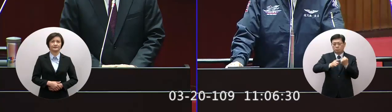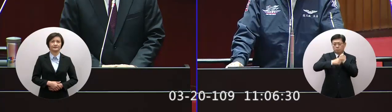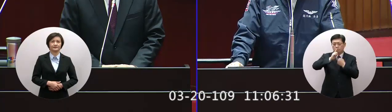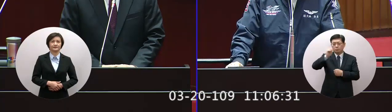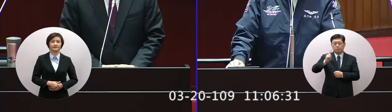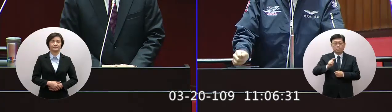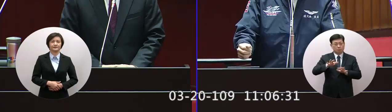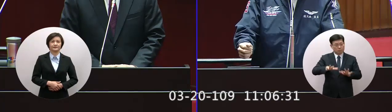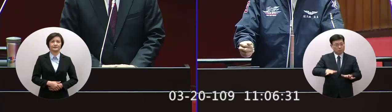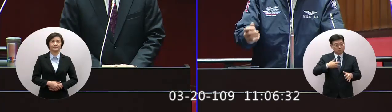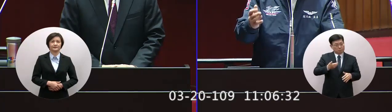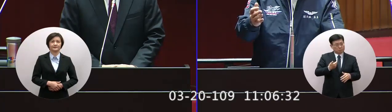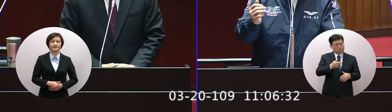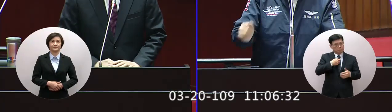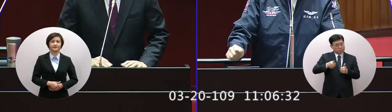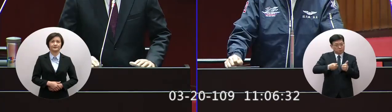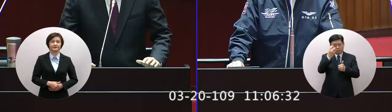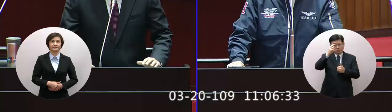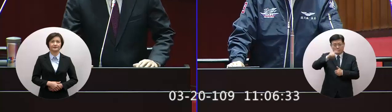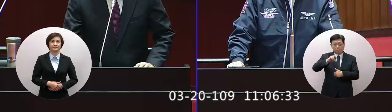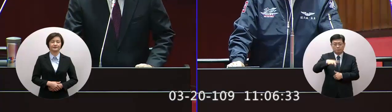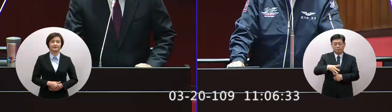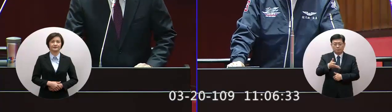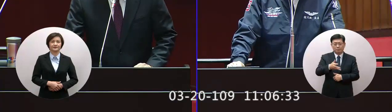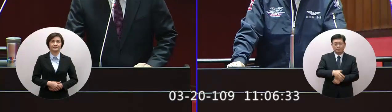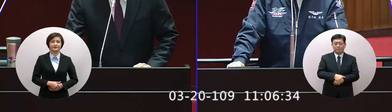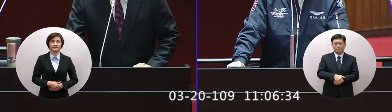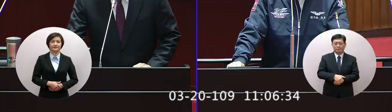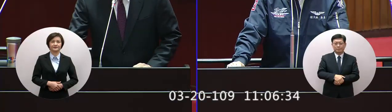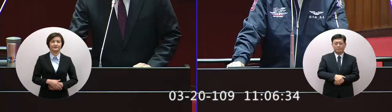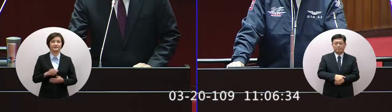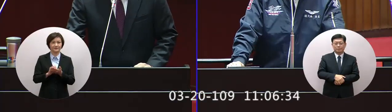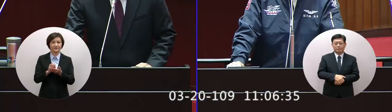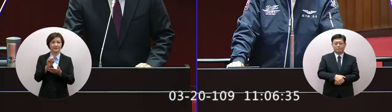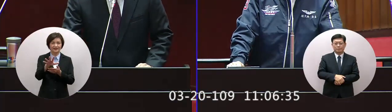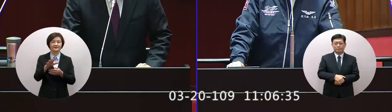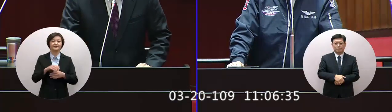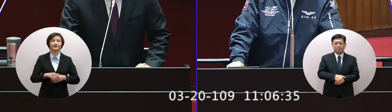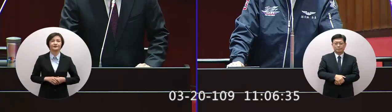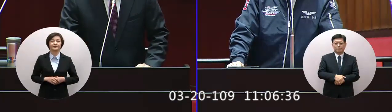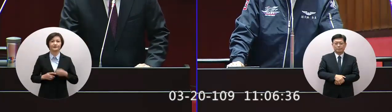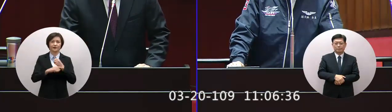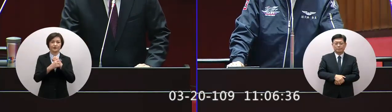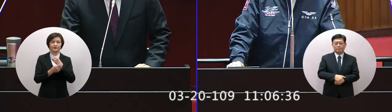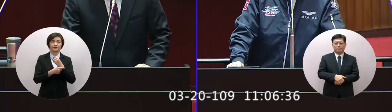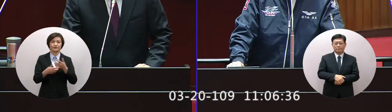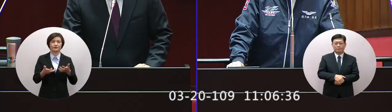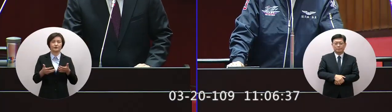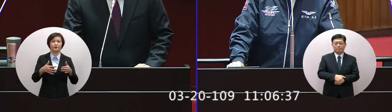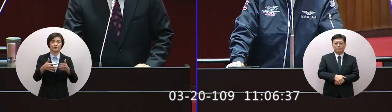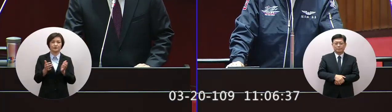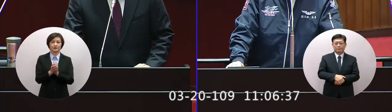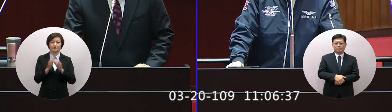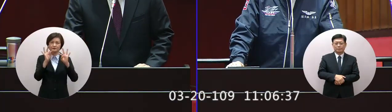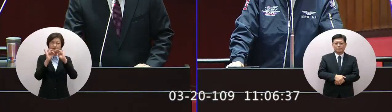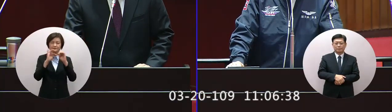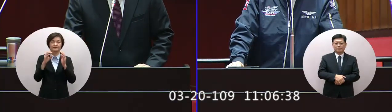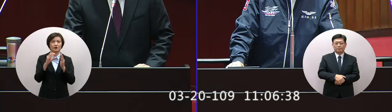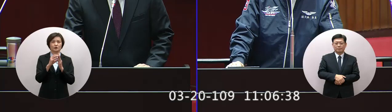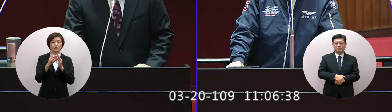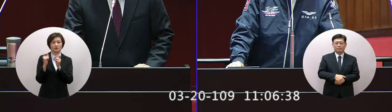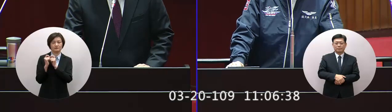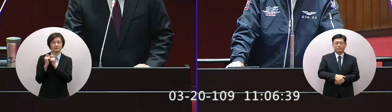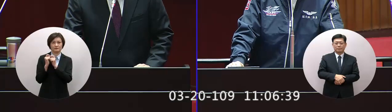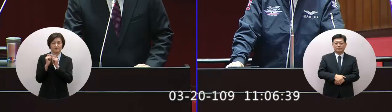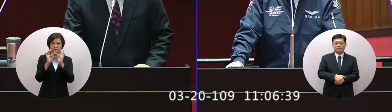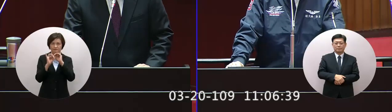办。那这个部分目前不知道办到什么样的程度，可以请教您。 跟委员报告，法务部调查局这几天就已经收集